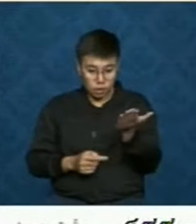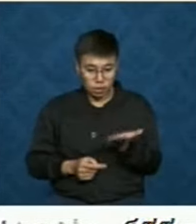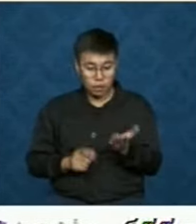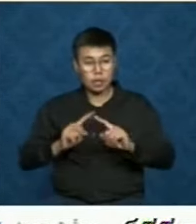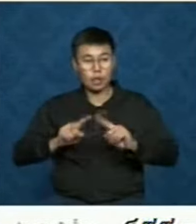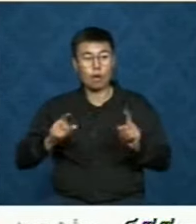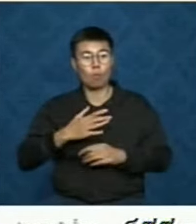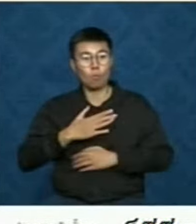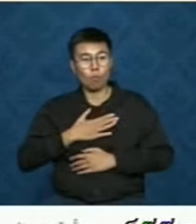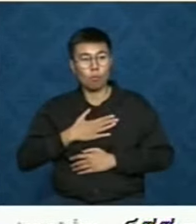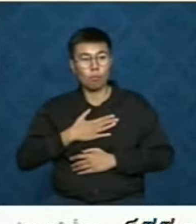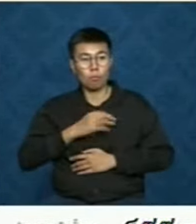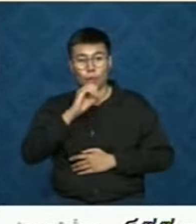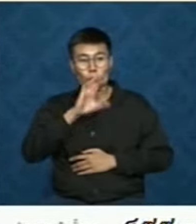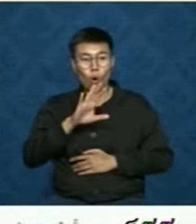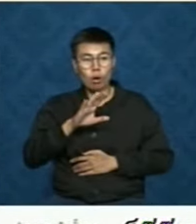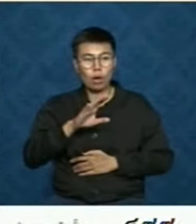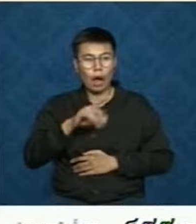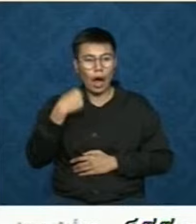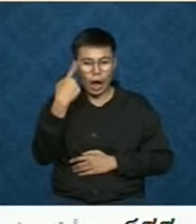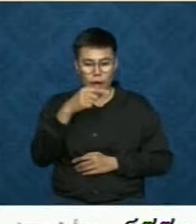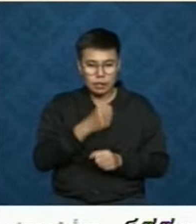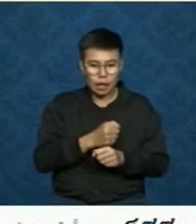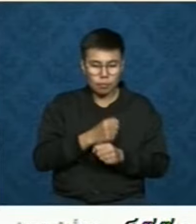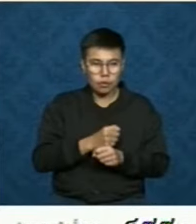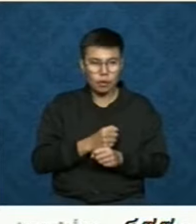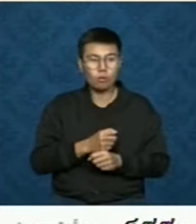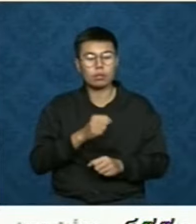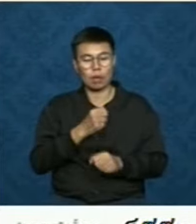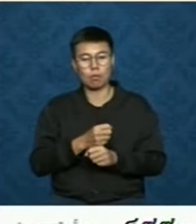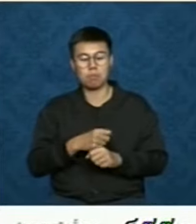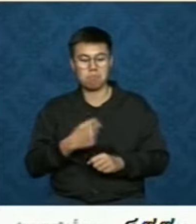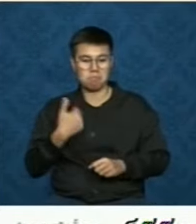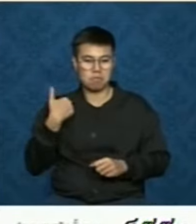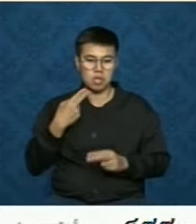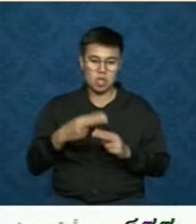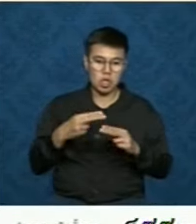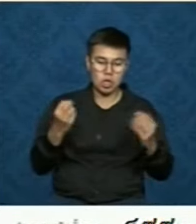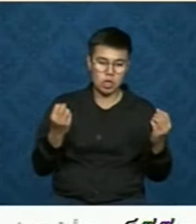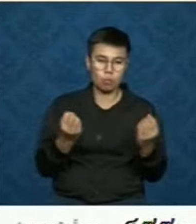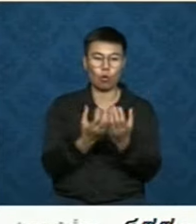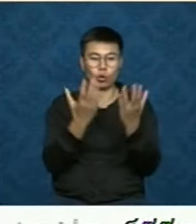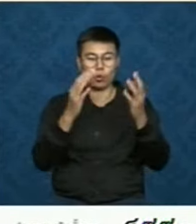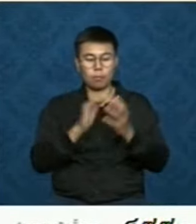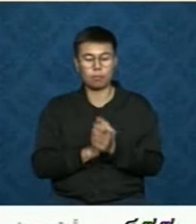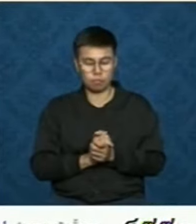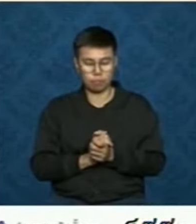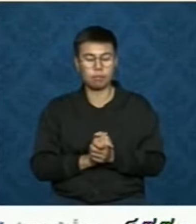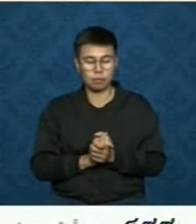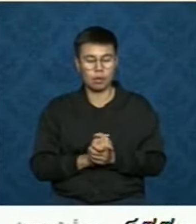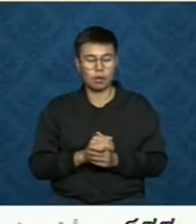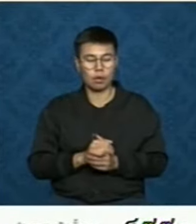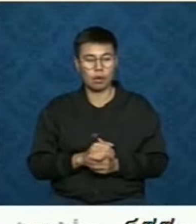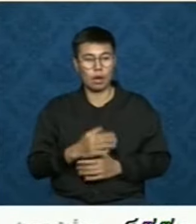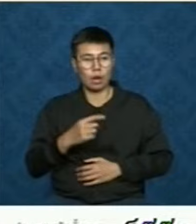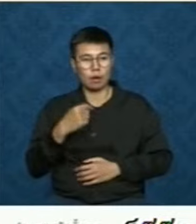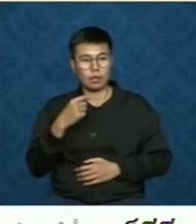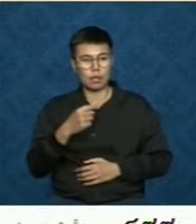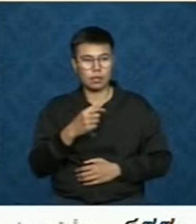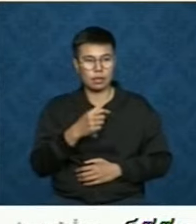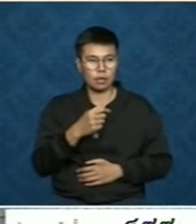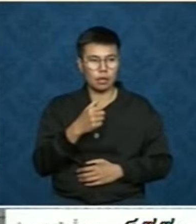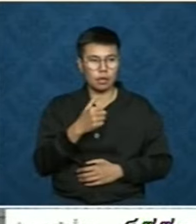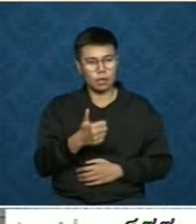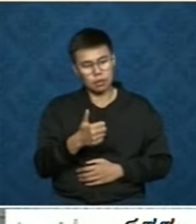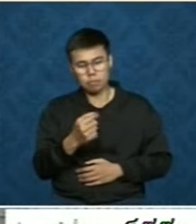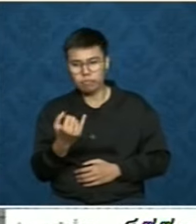ไม่อยากที่จะไปเอ่ยว่าเป็นของใครล่ะครับที่จะทำให้เสียหายกันเพราะไม่อยากให้มันเกิดความเสียหายซึ่งกันและกันไม่อยากเมาความดีกับเรื่องเหล่านี้